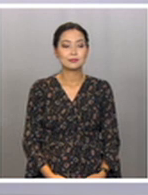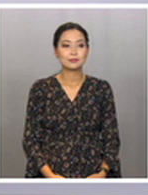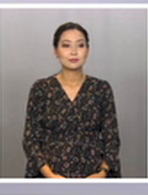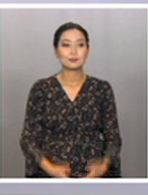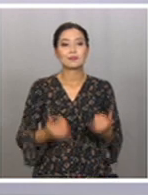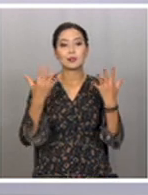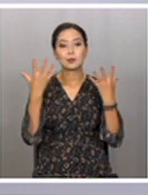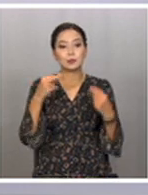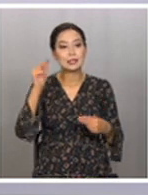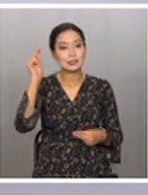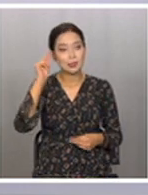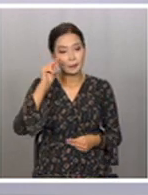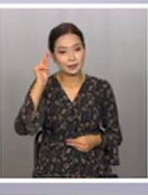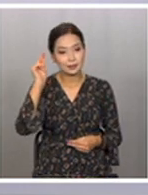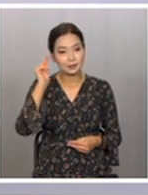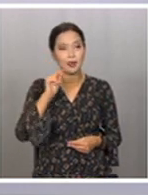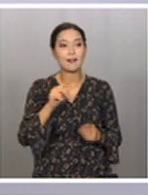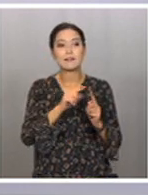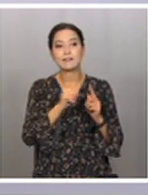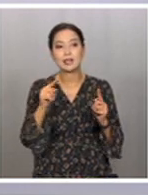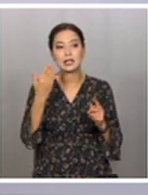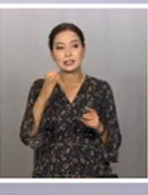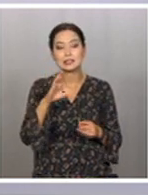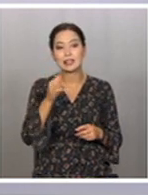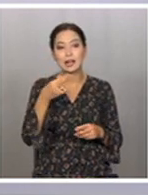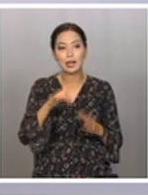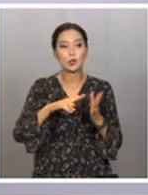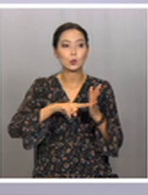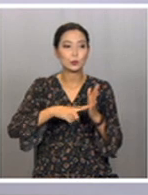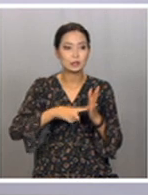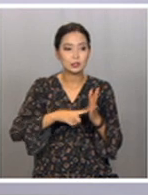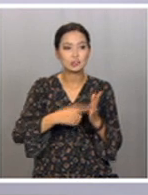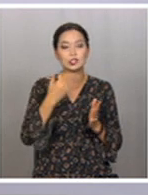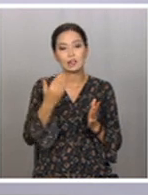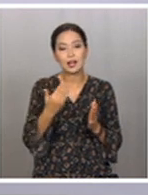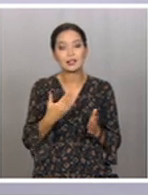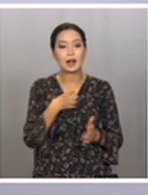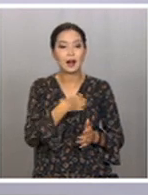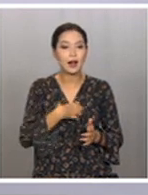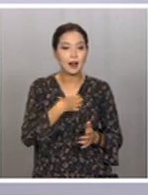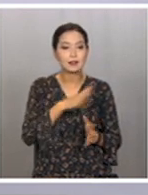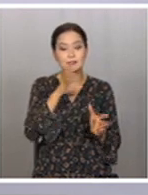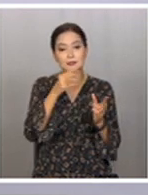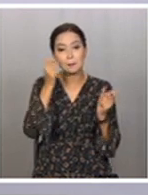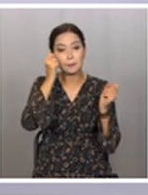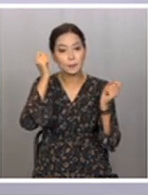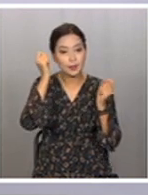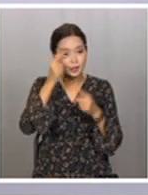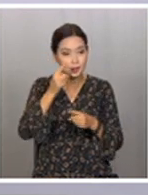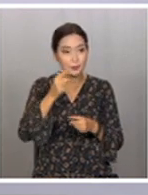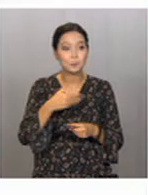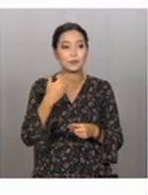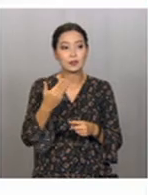Бүгін сабақта векторлардың скаляр көбейтіндісін және оның қасиеттерін біліп,